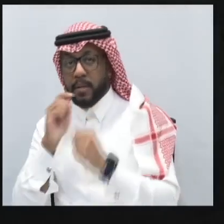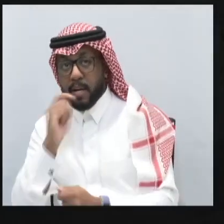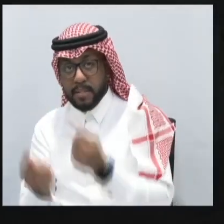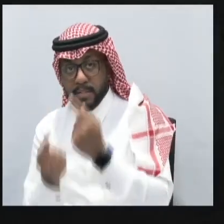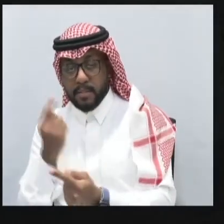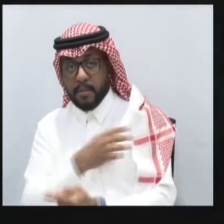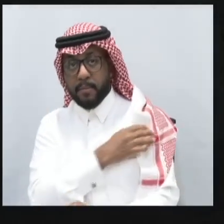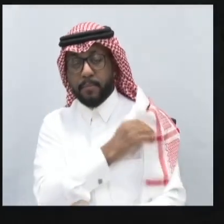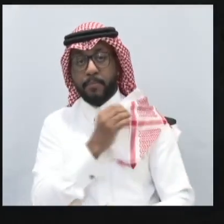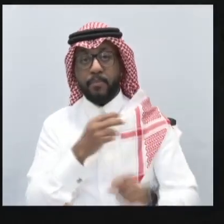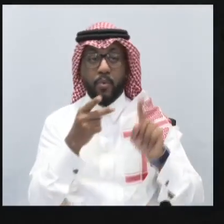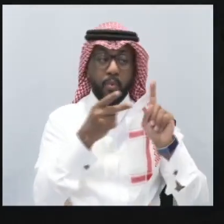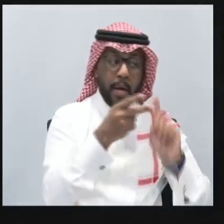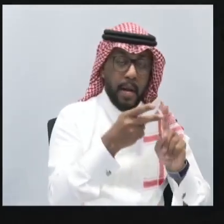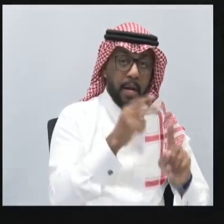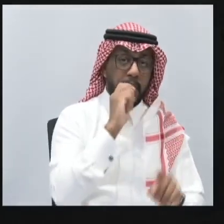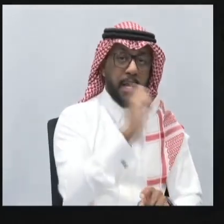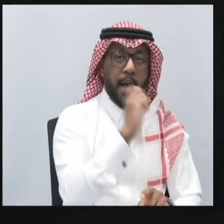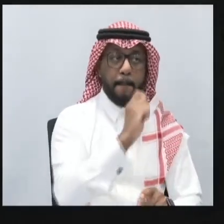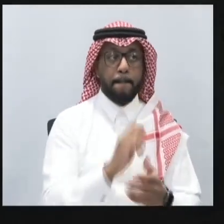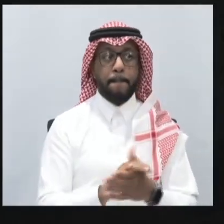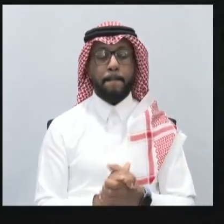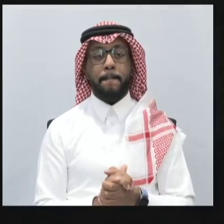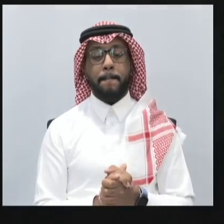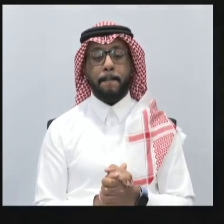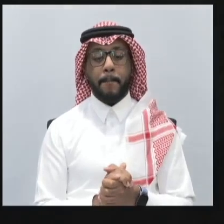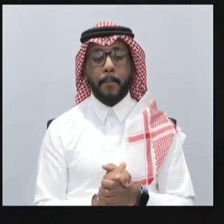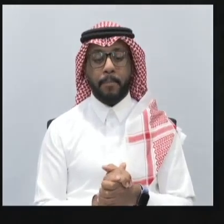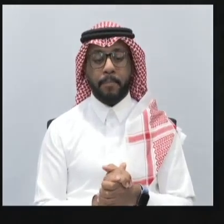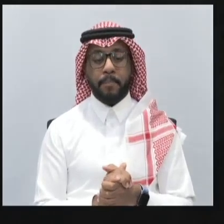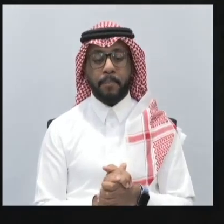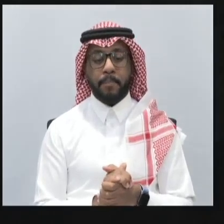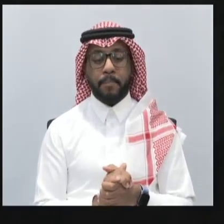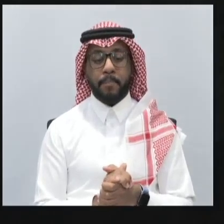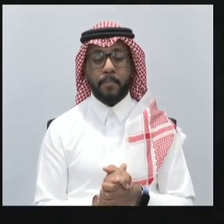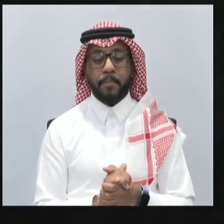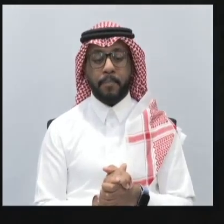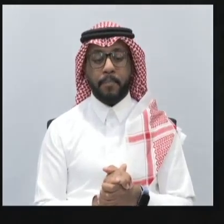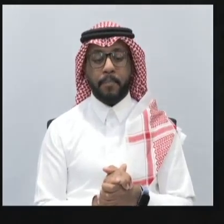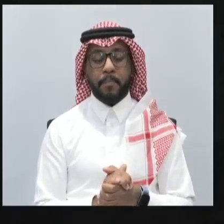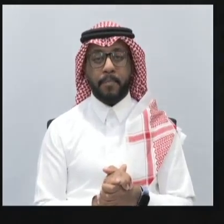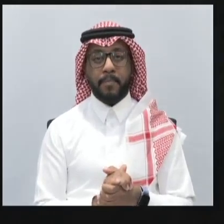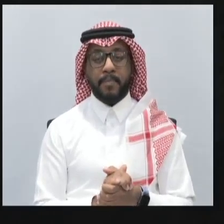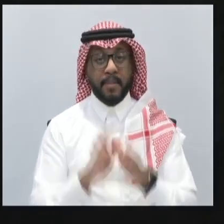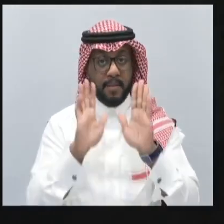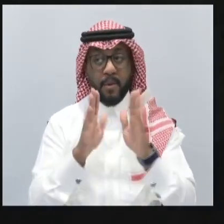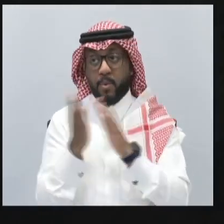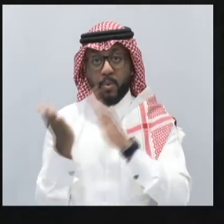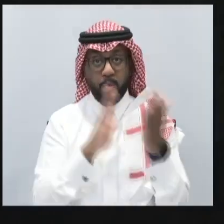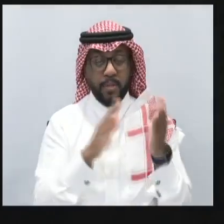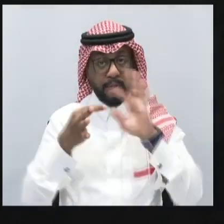على الاعشاب وفي حيوانات تتغذى على اللحوم وكونا